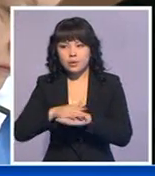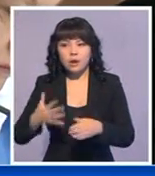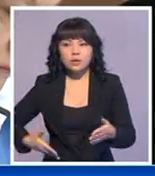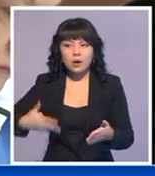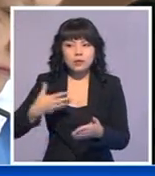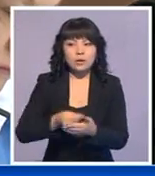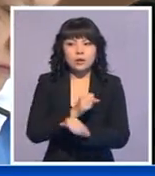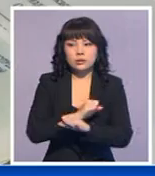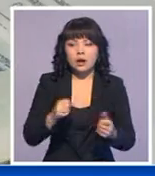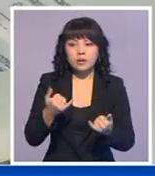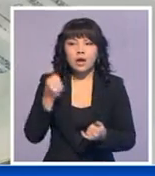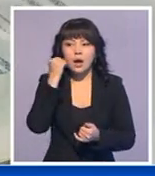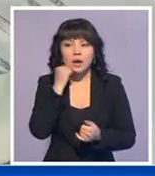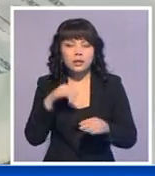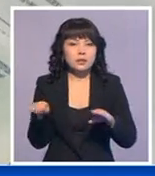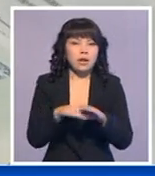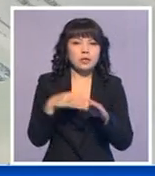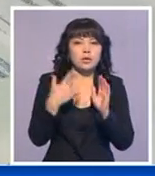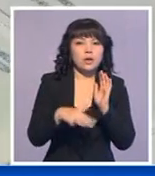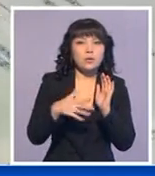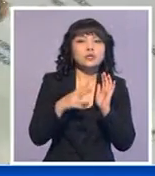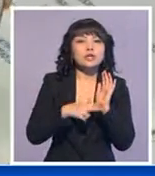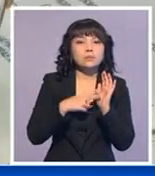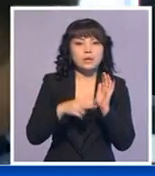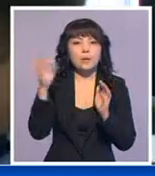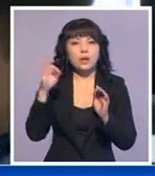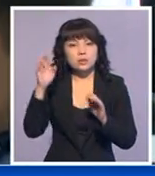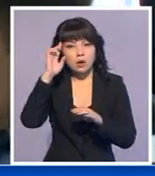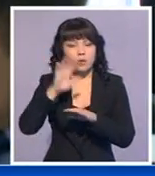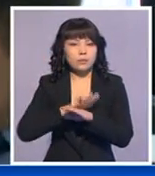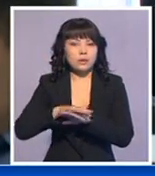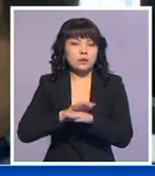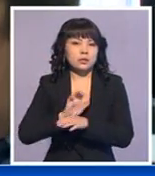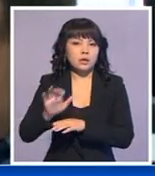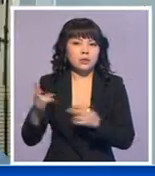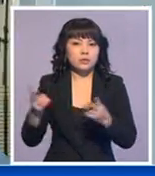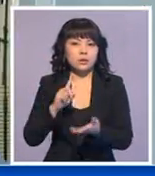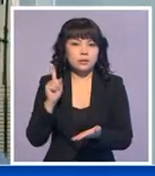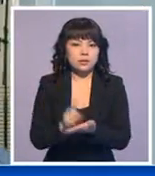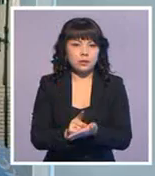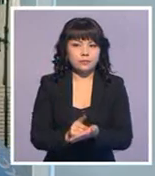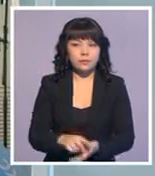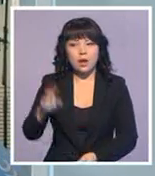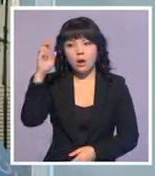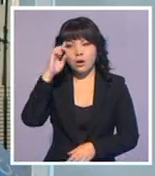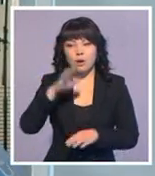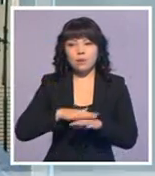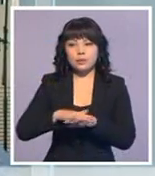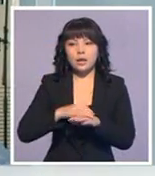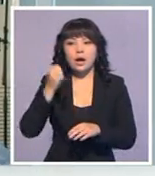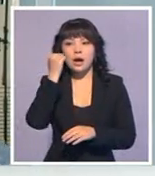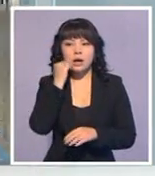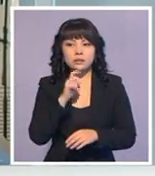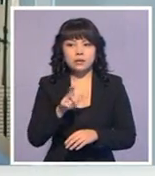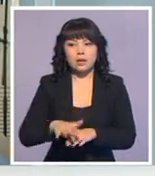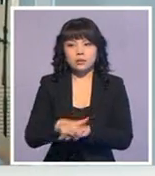қарттардың қорына жиналған ақшаның 50-70%-ға жоғы үкіметке берілуі тиіс. Үкімет қарттарды сол